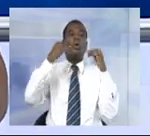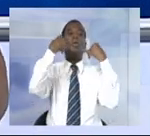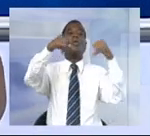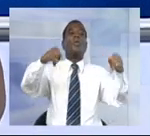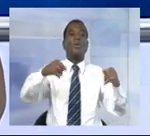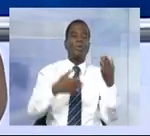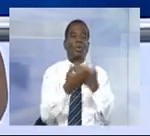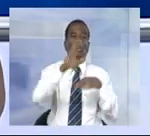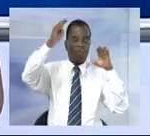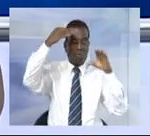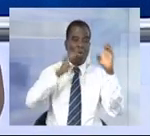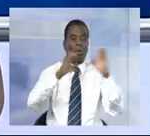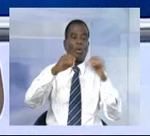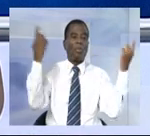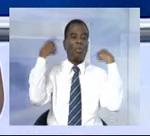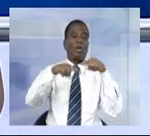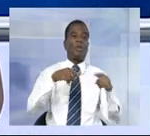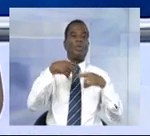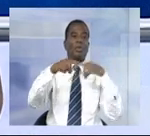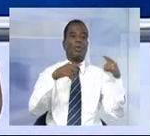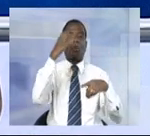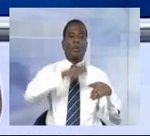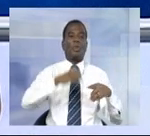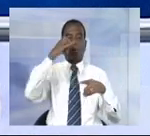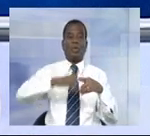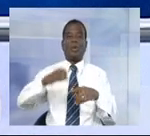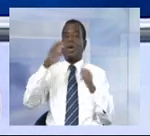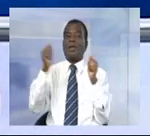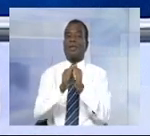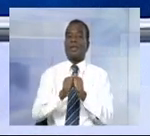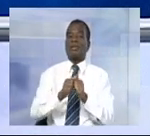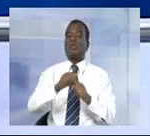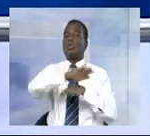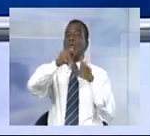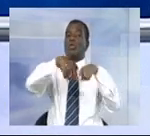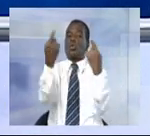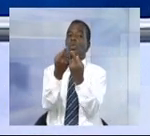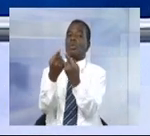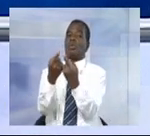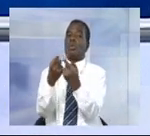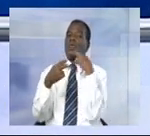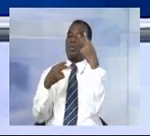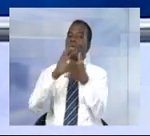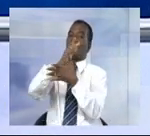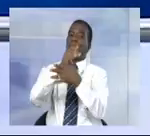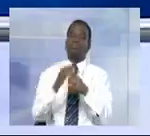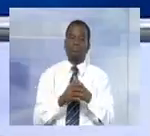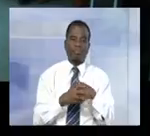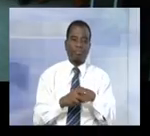de la Communication à l'occasion des échanges de vœux avec les structures sous sa tutelle et organisations professionnelles. Michel Digré.